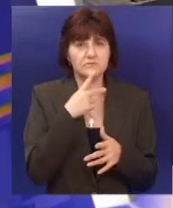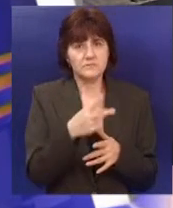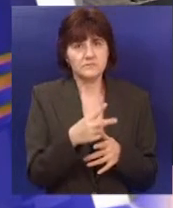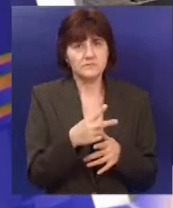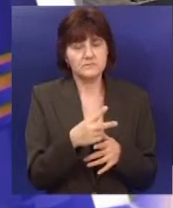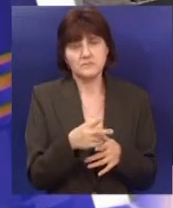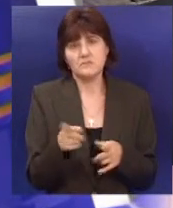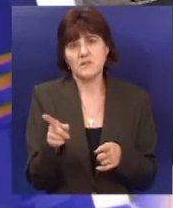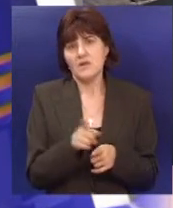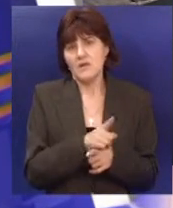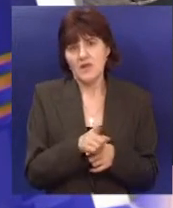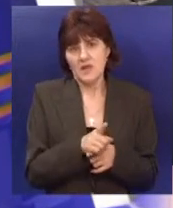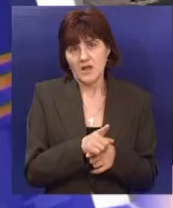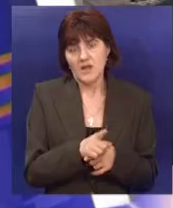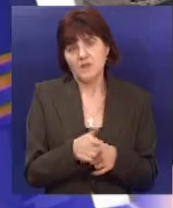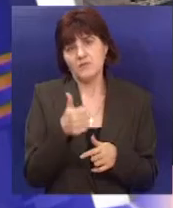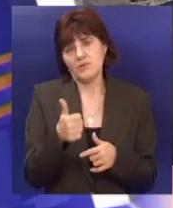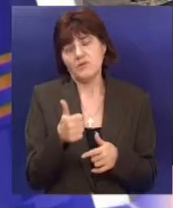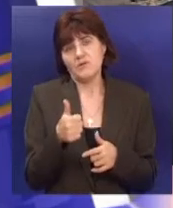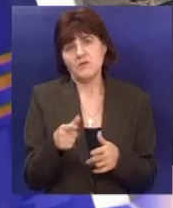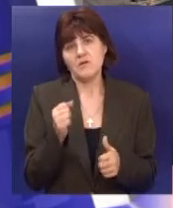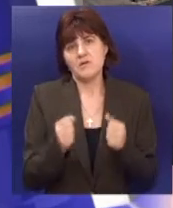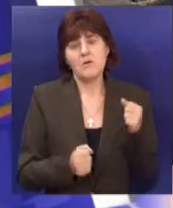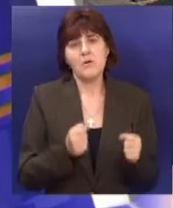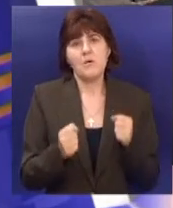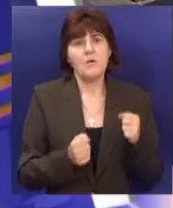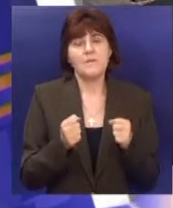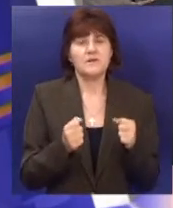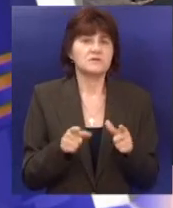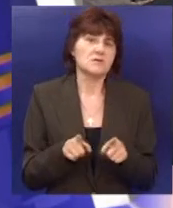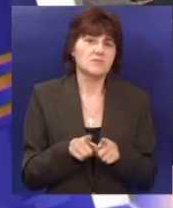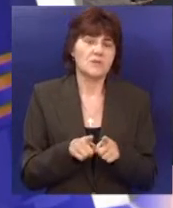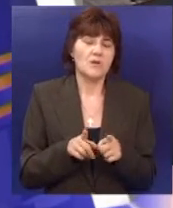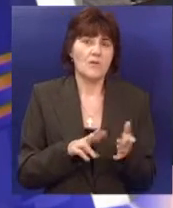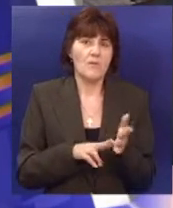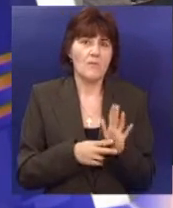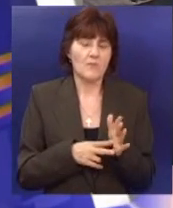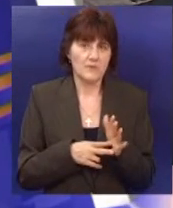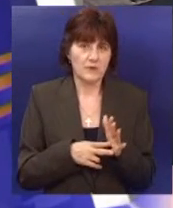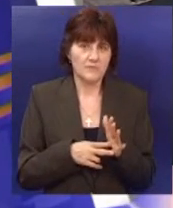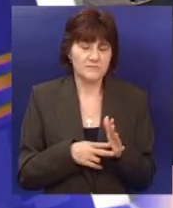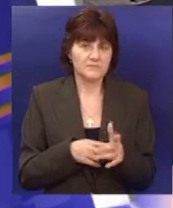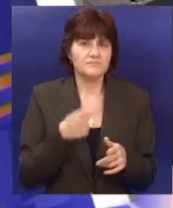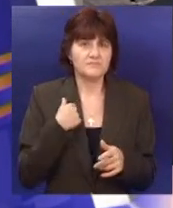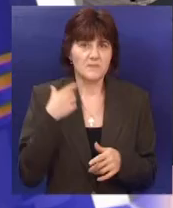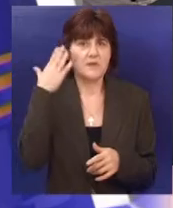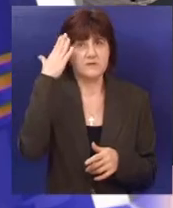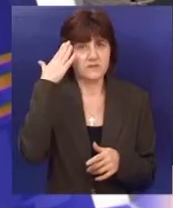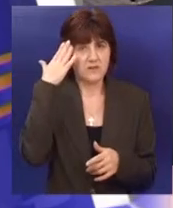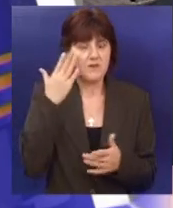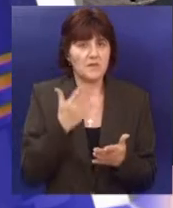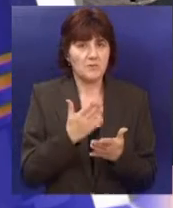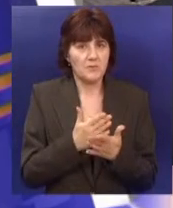da rešimo na jedan ubrzan način, ubrzanim tempom problem asfaltiranja ulica. Ja se